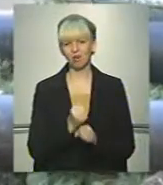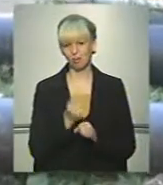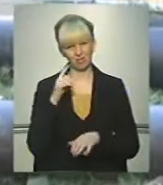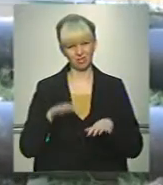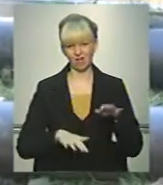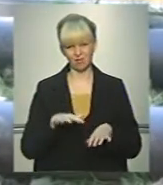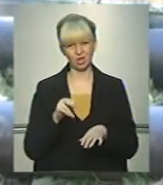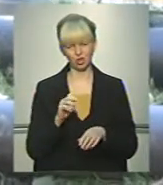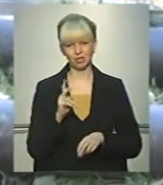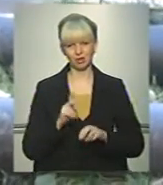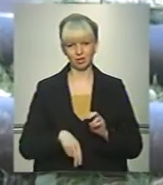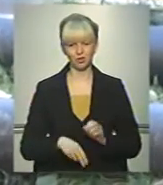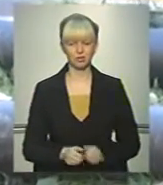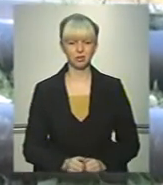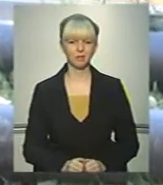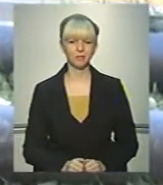швидко закінчиться.